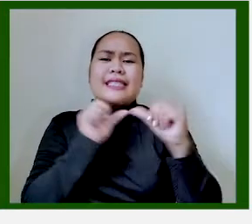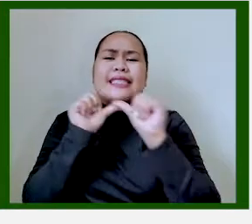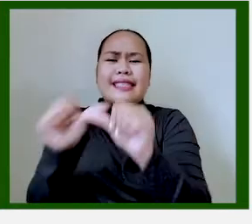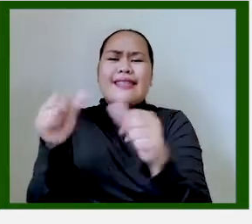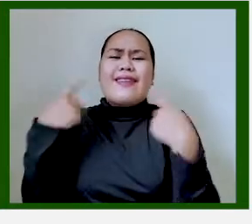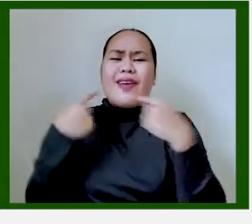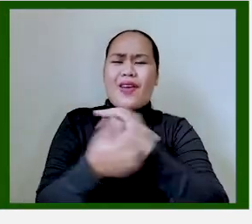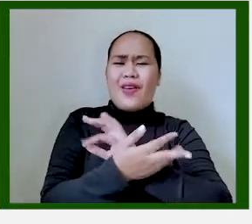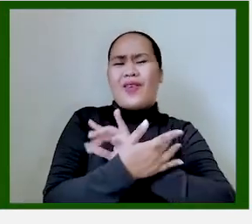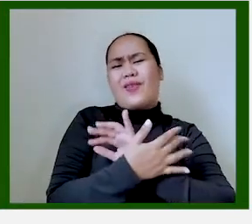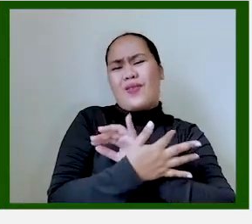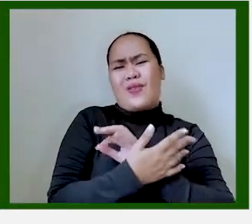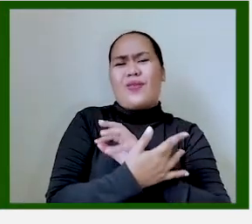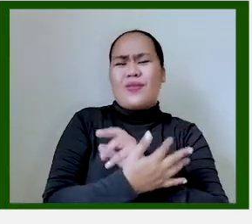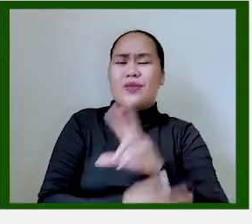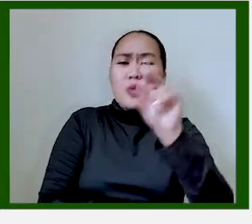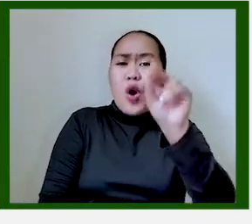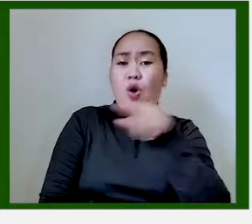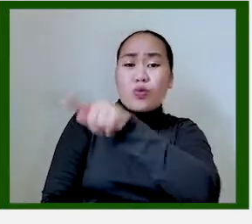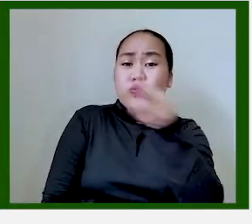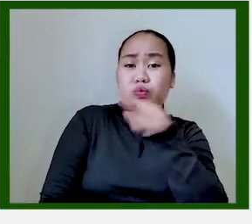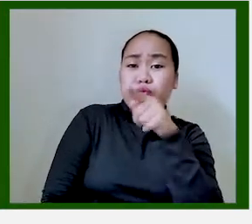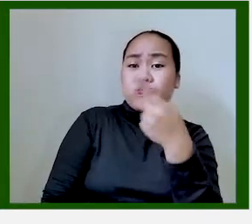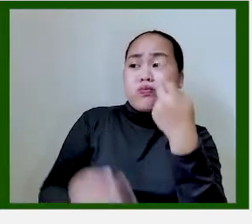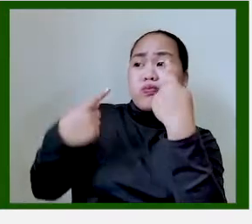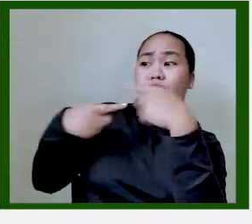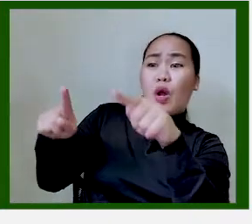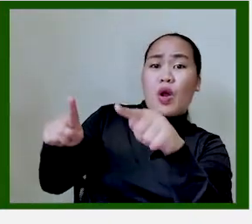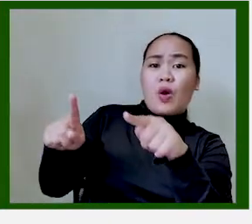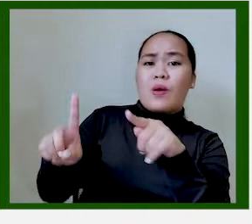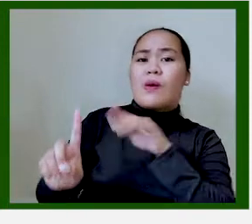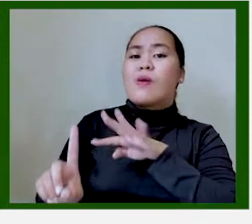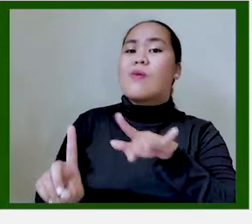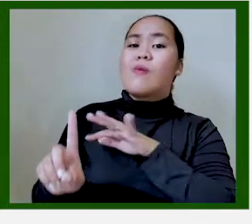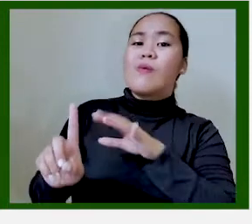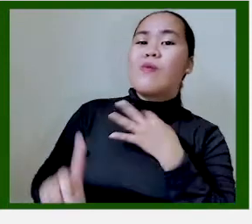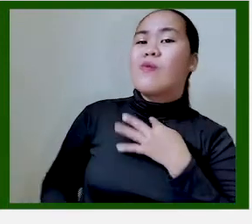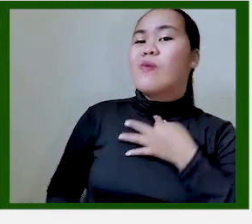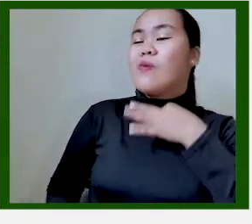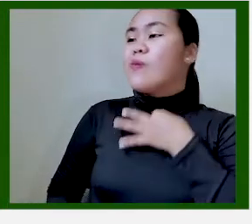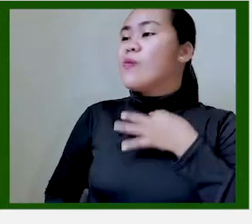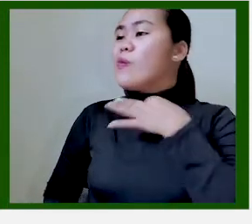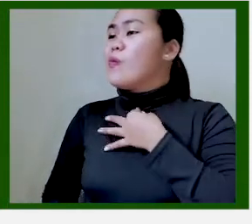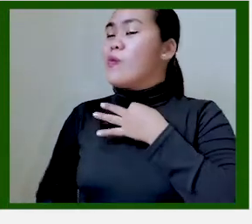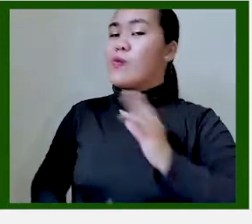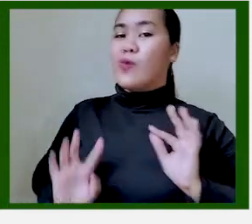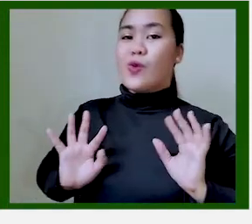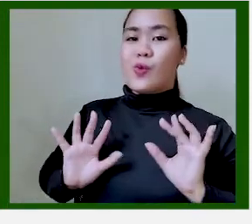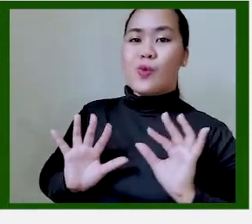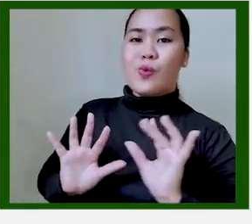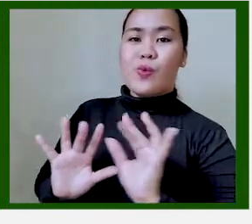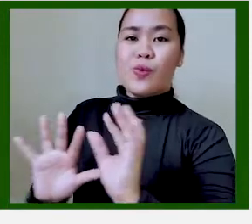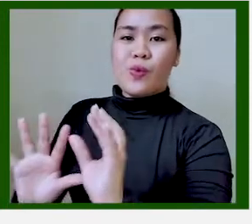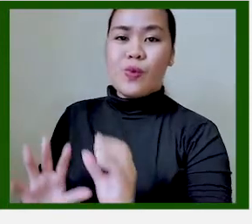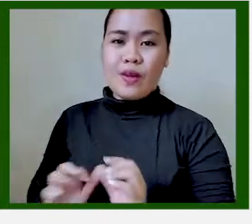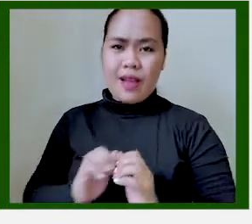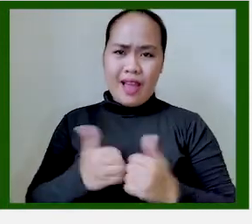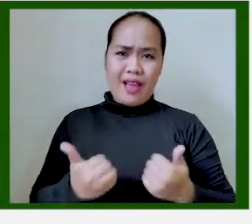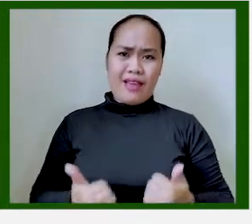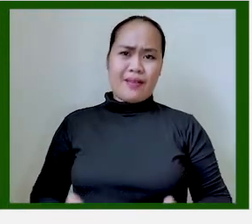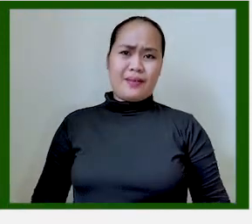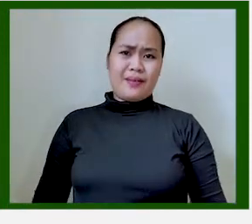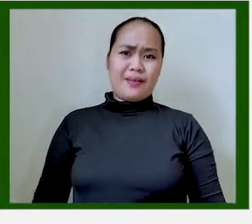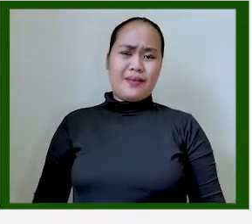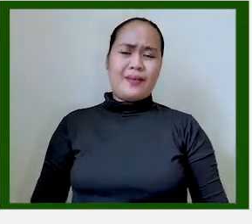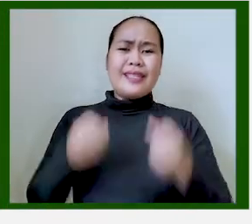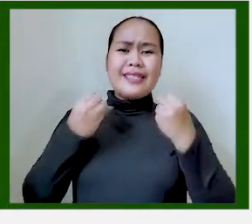sa Topaz, no. Pansin ko rin 'yan nung minsan eh. Ang daming gustong magano eh. Siguro yung excited siya